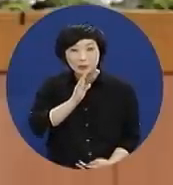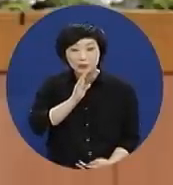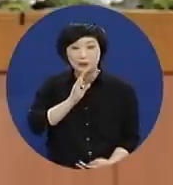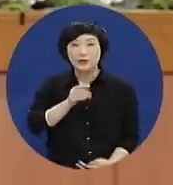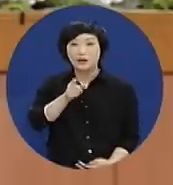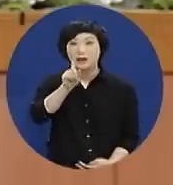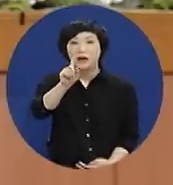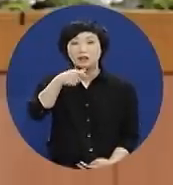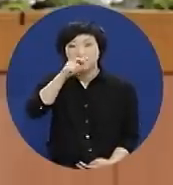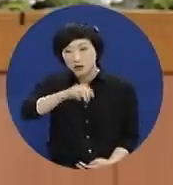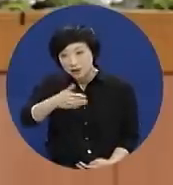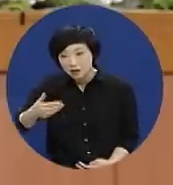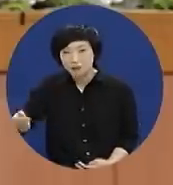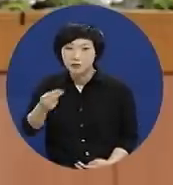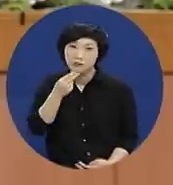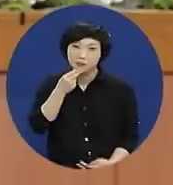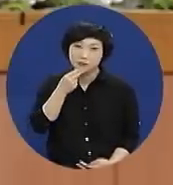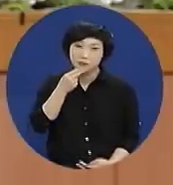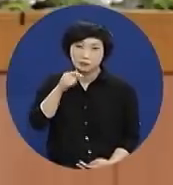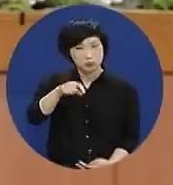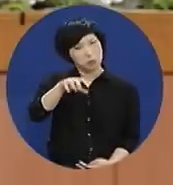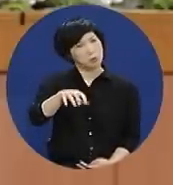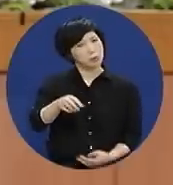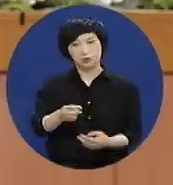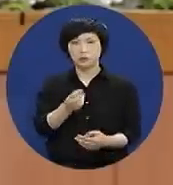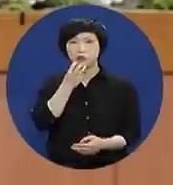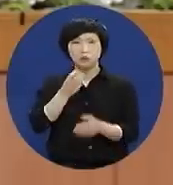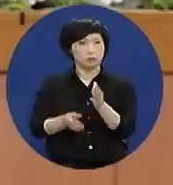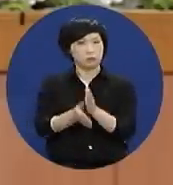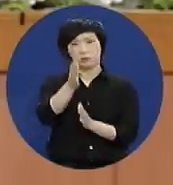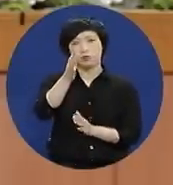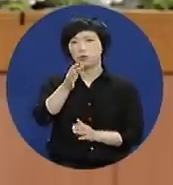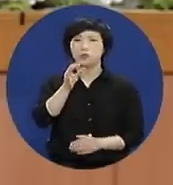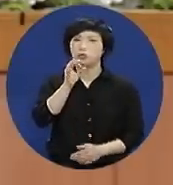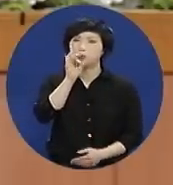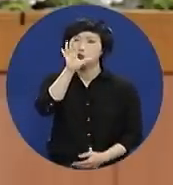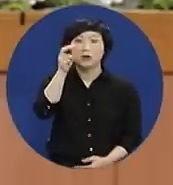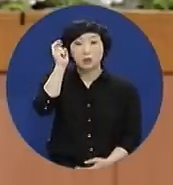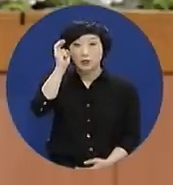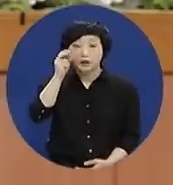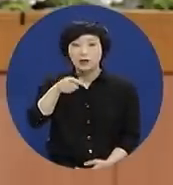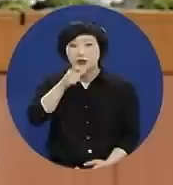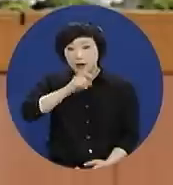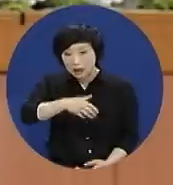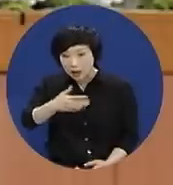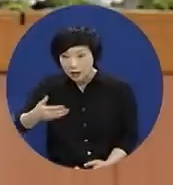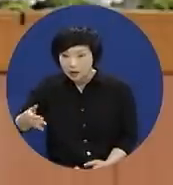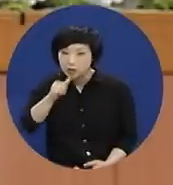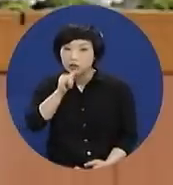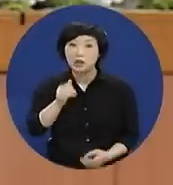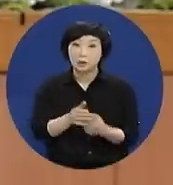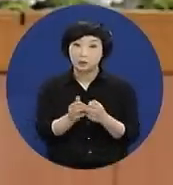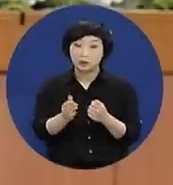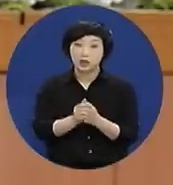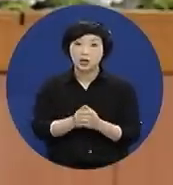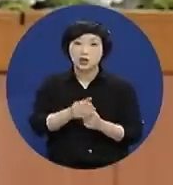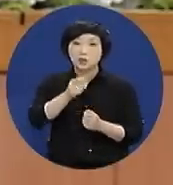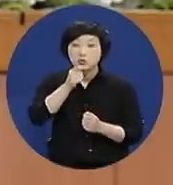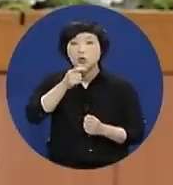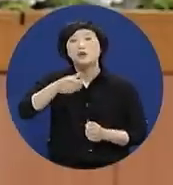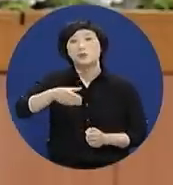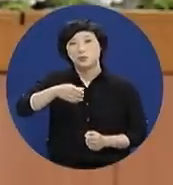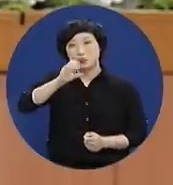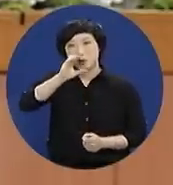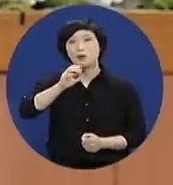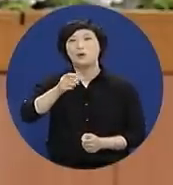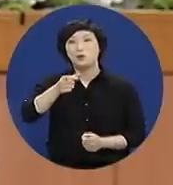ますハンガンがなかったらここソウルは年となることができません川があるので水を飲み